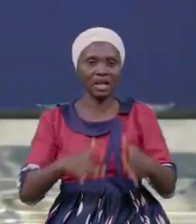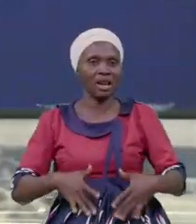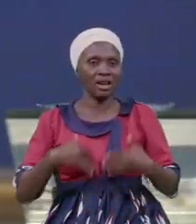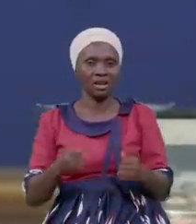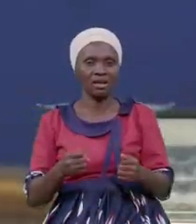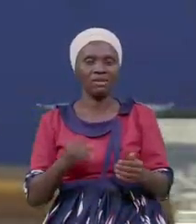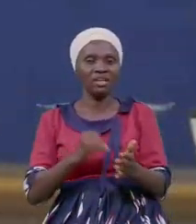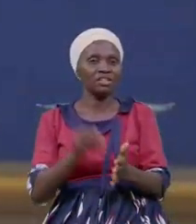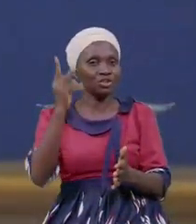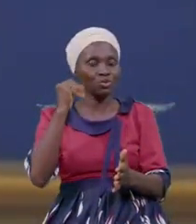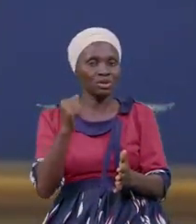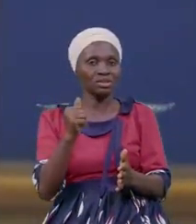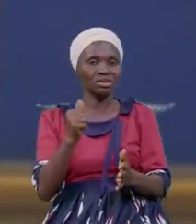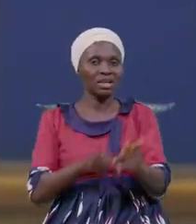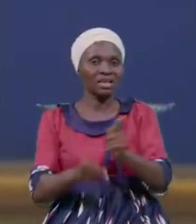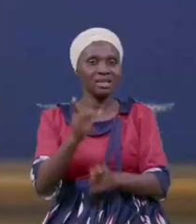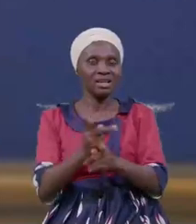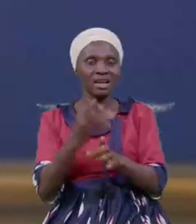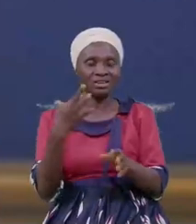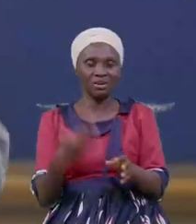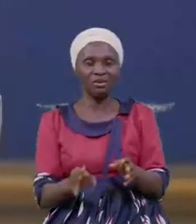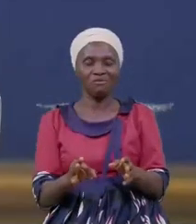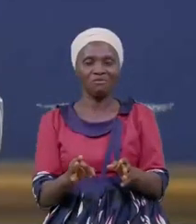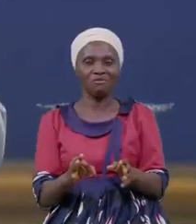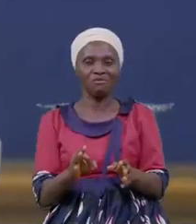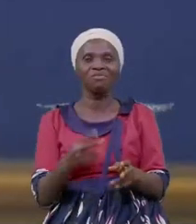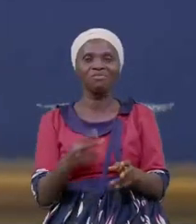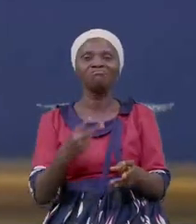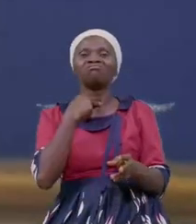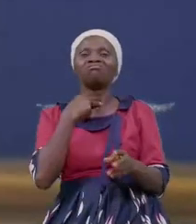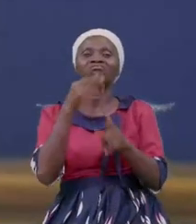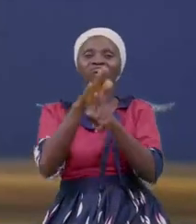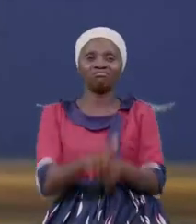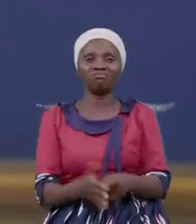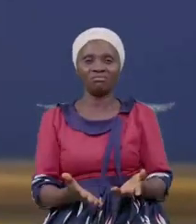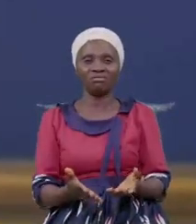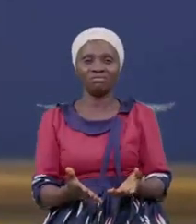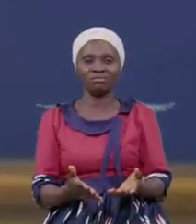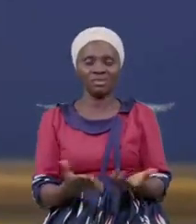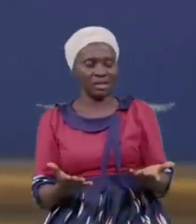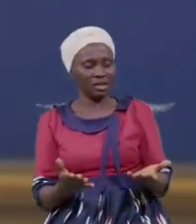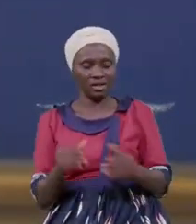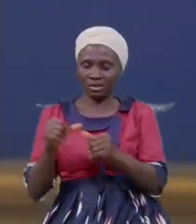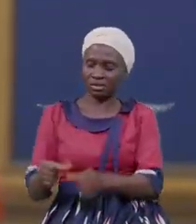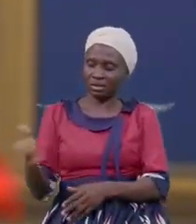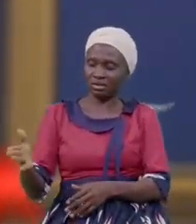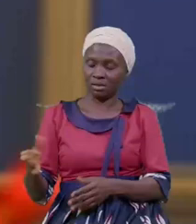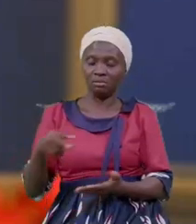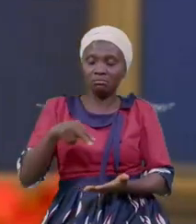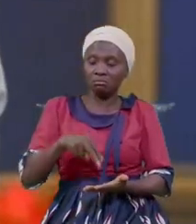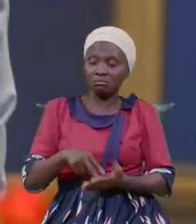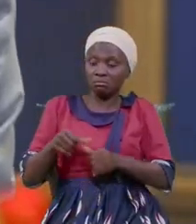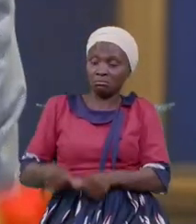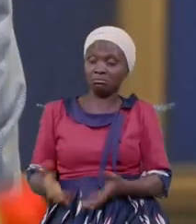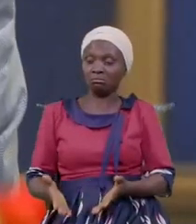de victimisation vous voyez ça assi on s'assoit là-bas ne va pas là-bas et on ne va pas là-bas ne dit pas